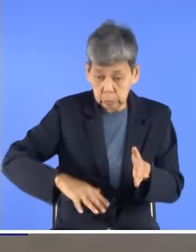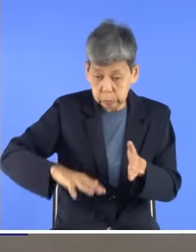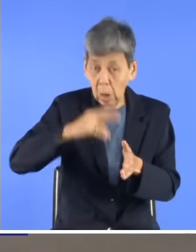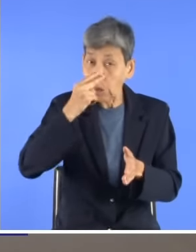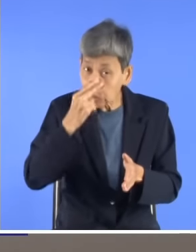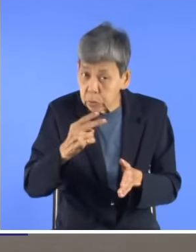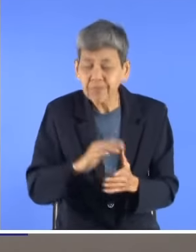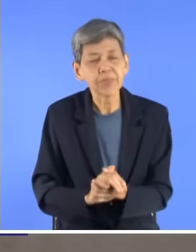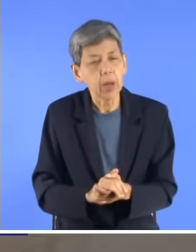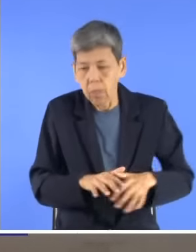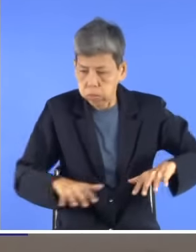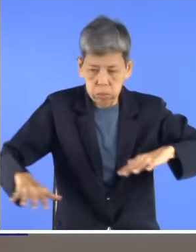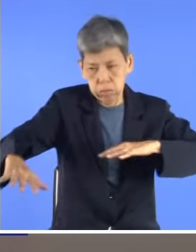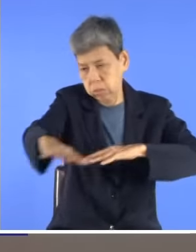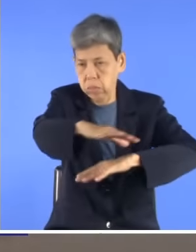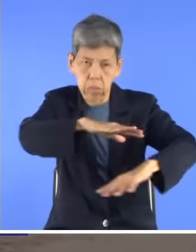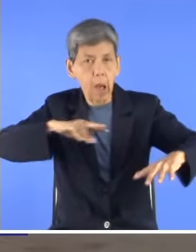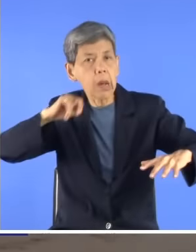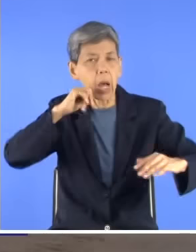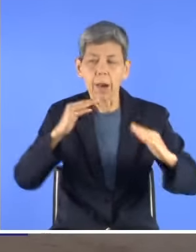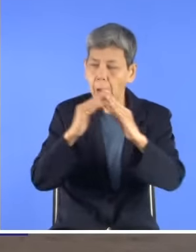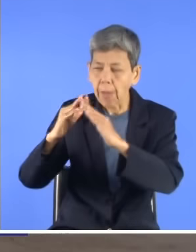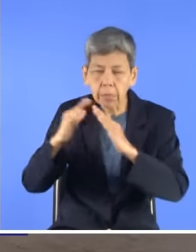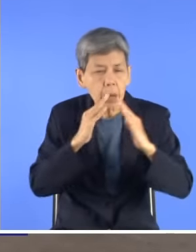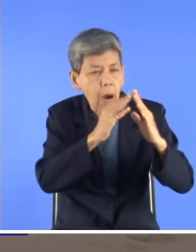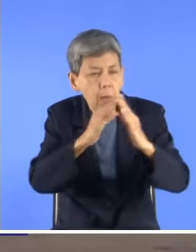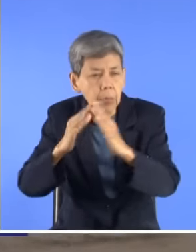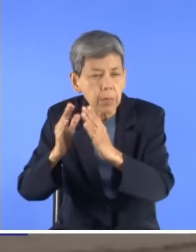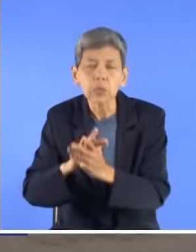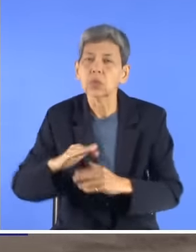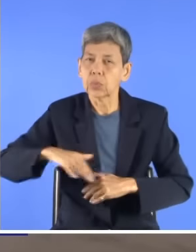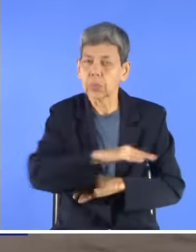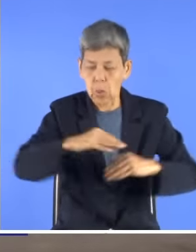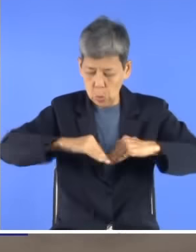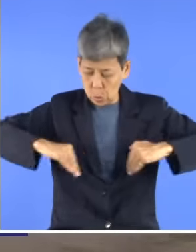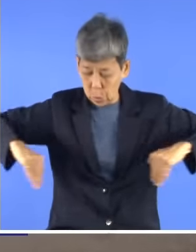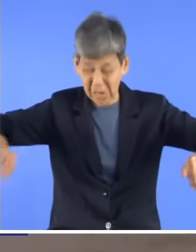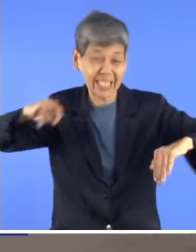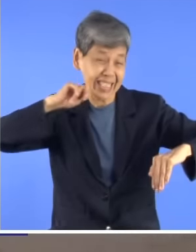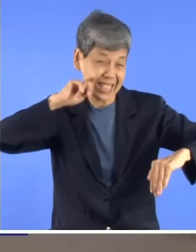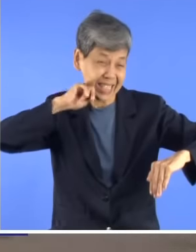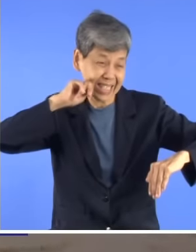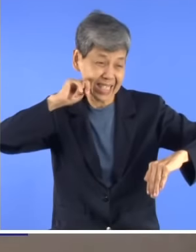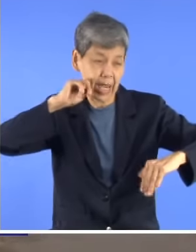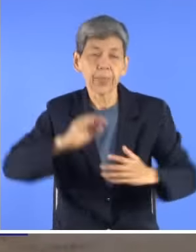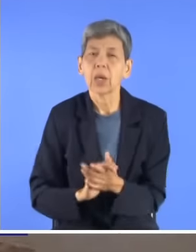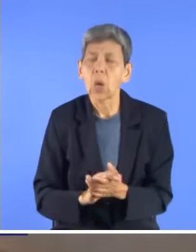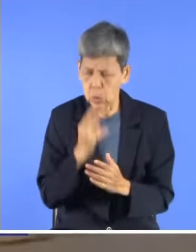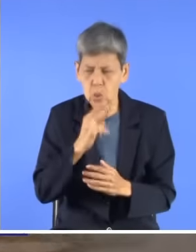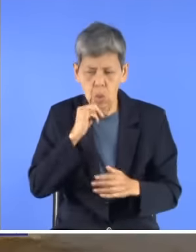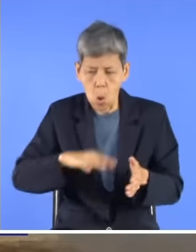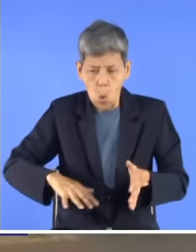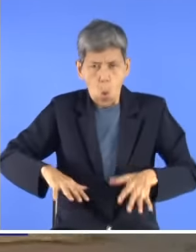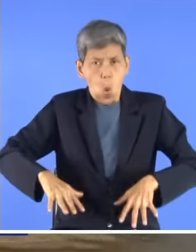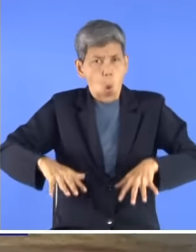ะและก็หลากไหลเขาเรียกว่าเข้าท่วมบ้านเรือนชาวบ้านบริเวณรอบๆกวานพะเยาน้ำในแม่น้ำในกวานพะเยาก็ยังคงวิกฤตอ